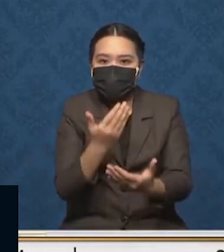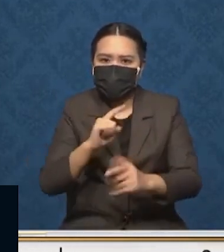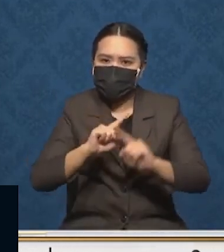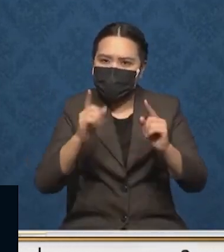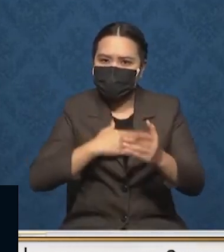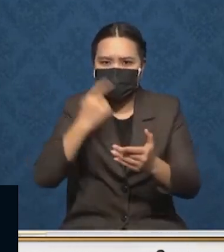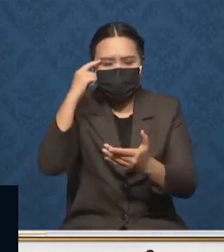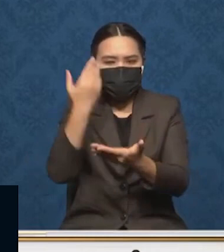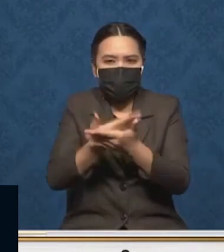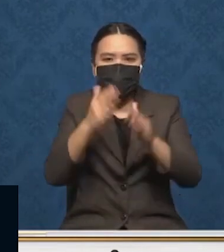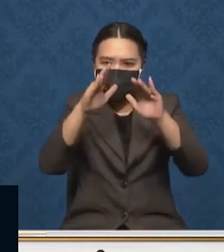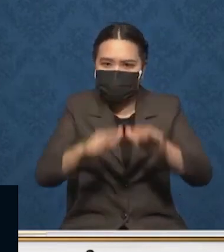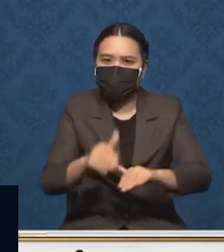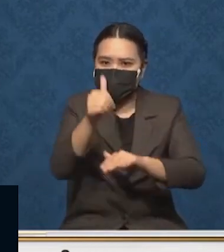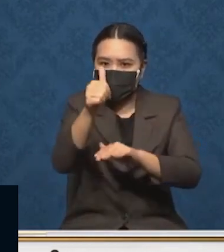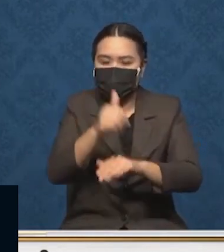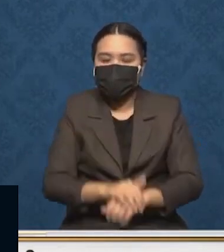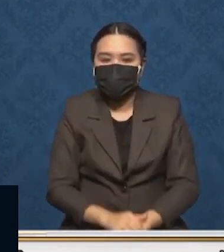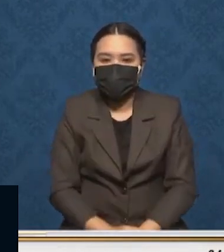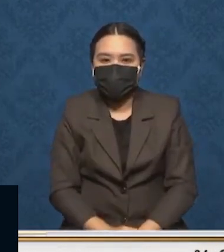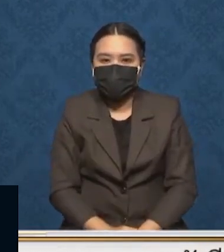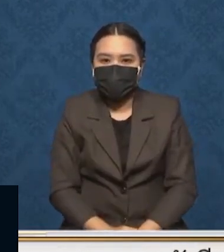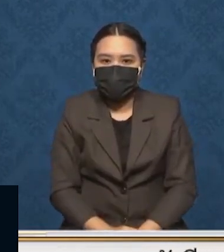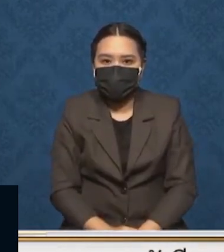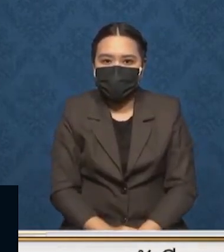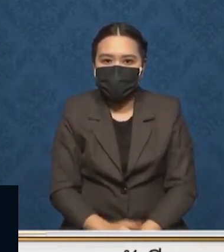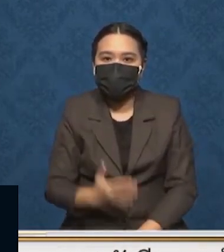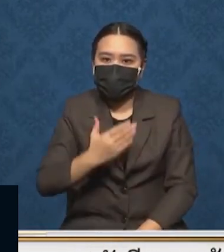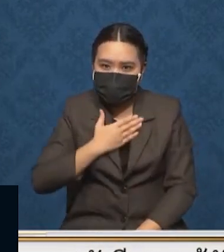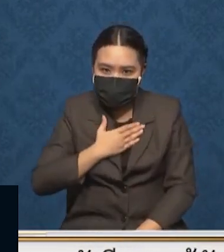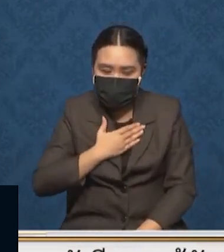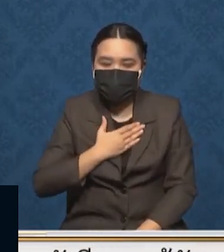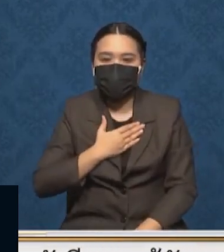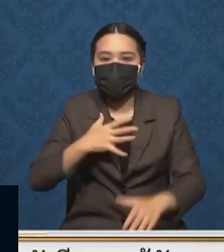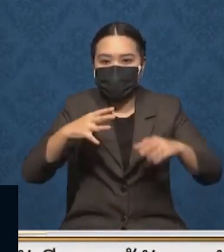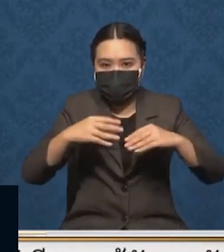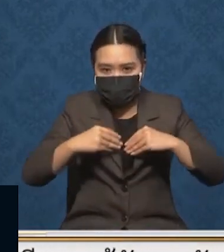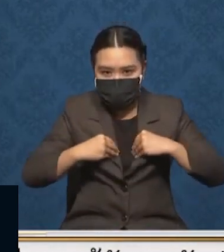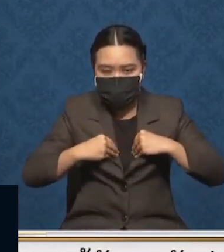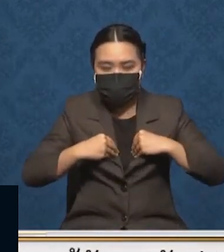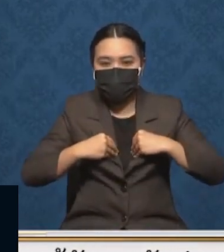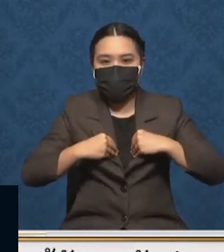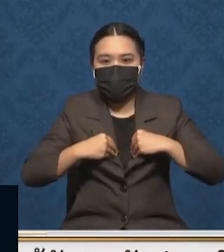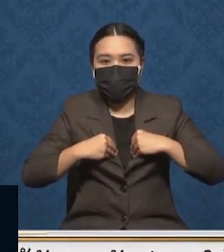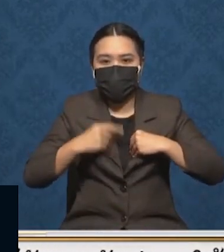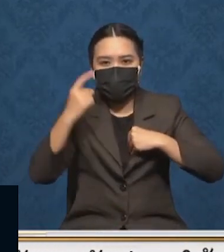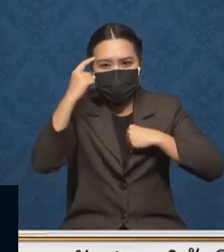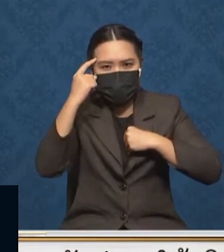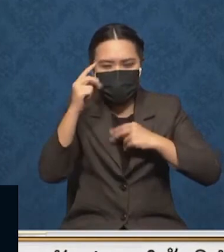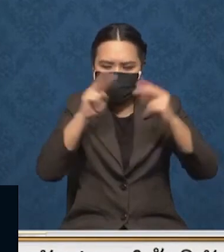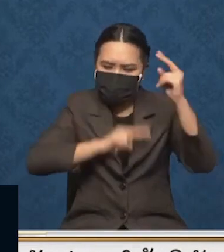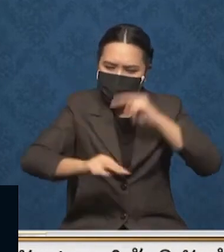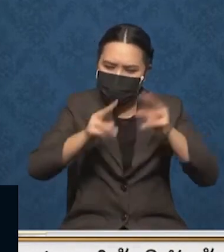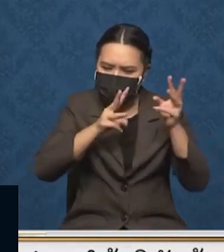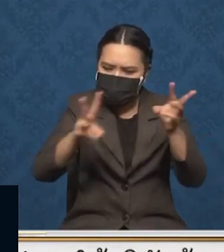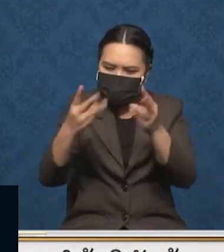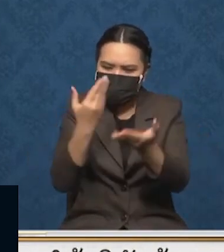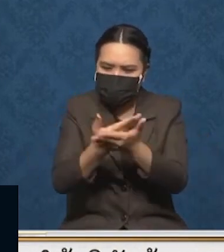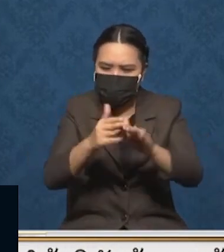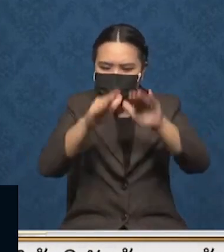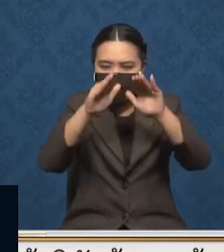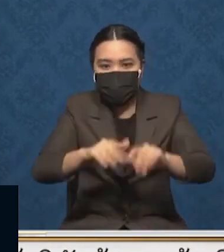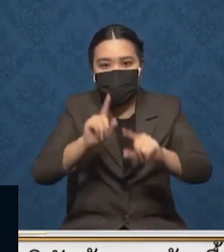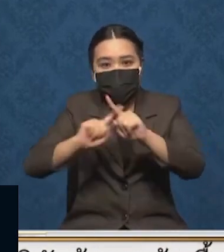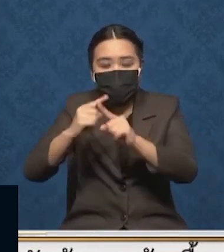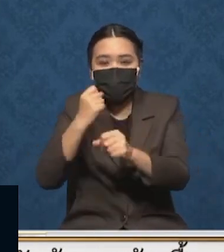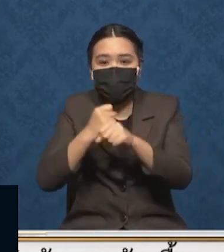ลดได้มากกว่านั้นและด้วยความเคารพนะครับผมพยายามจะหาช่องทางในการตัดลดว่าเอ๊ะศาลท่านเองเนี่ยศาลยุ